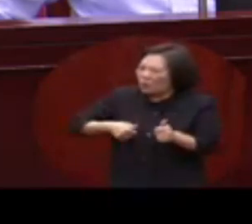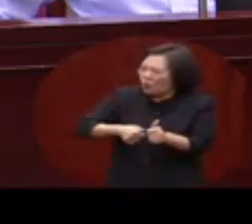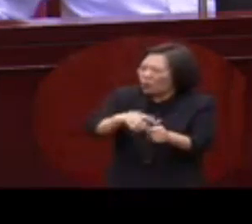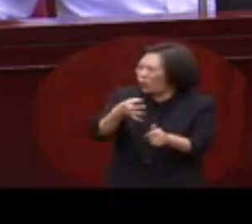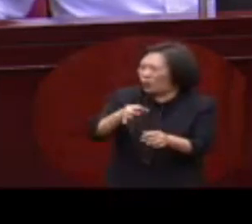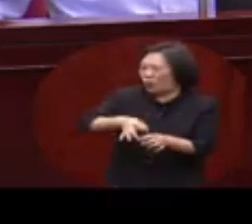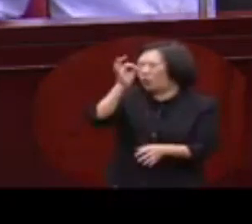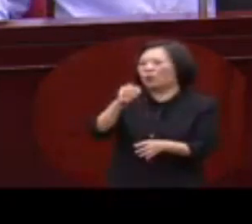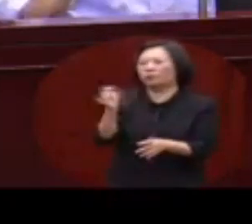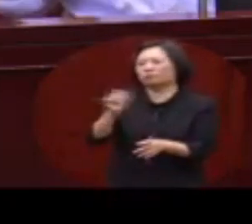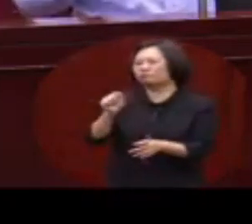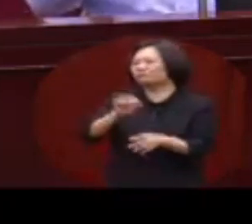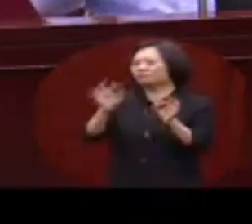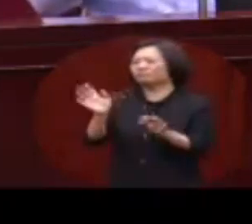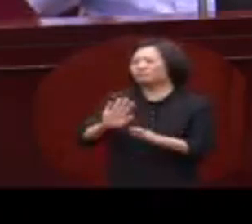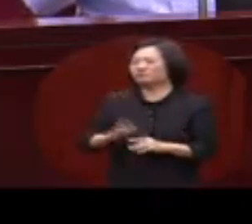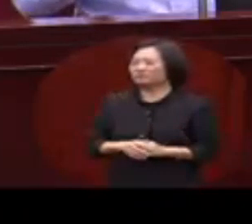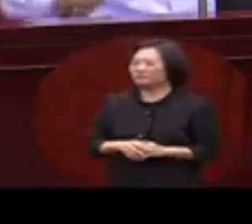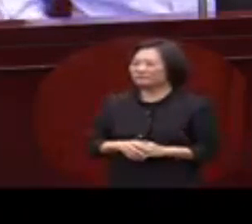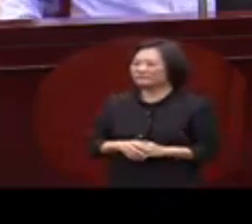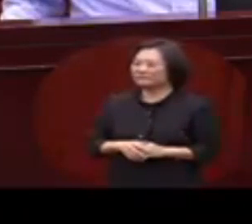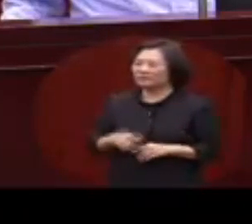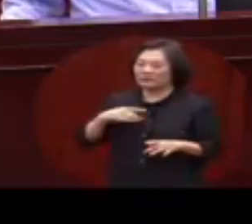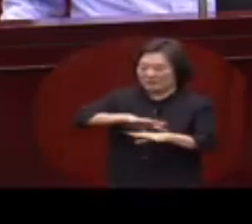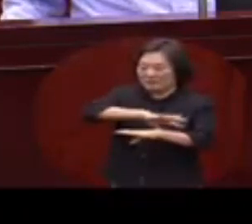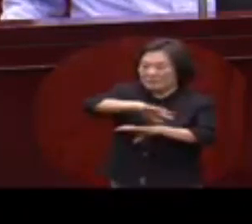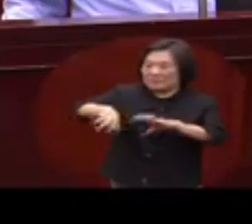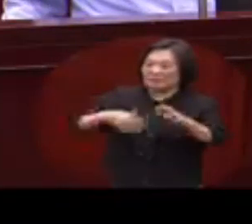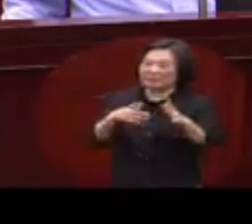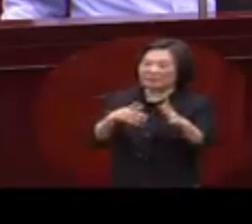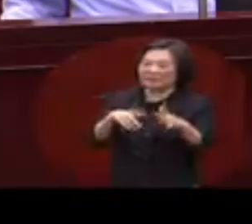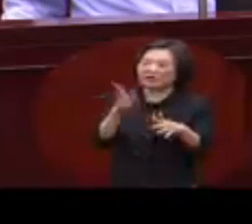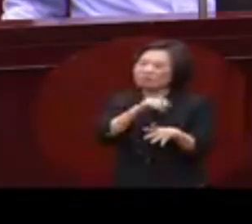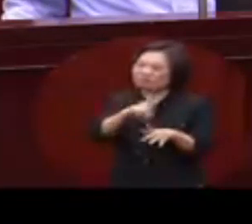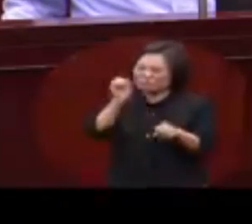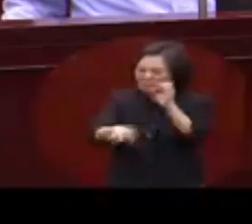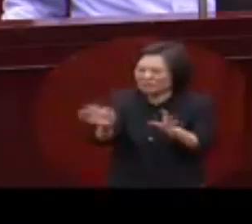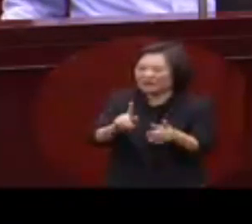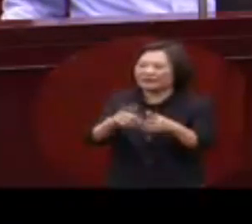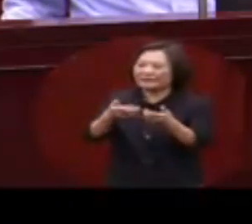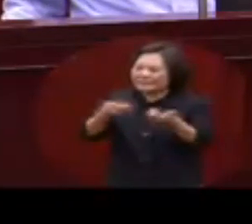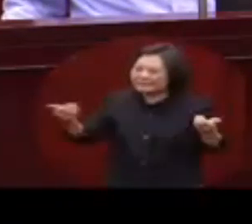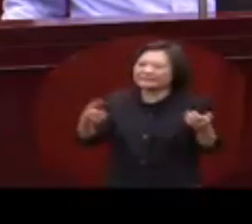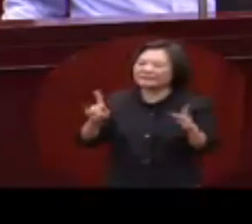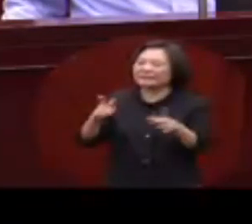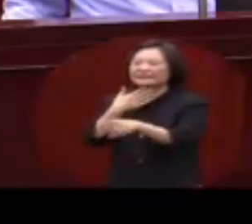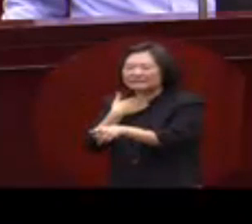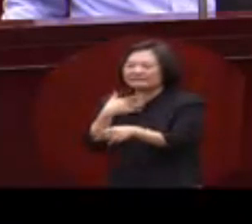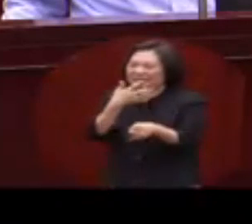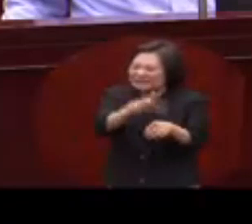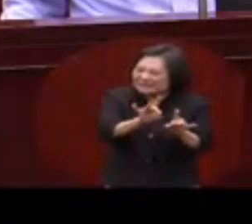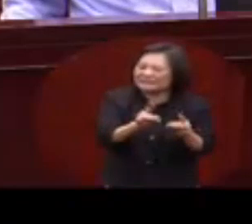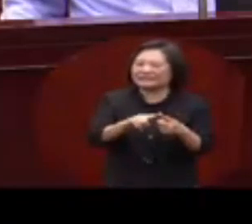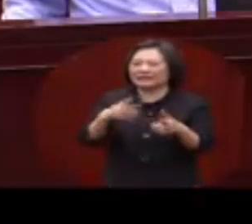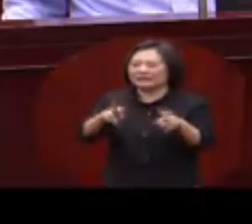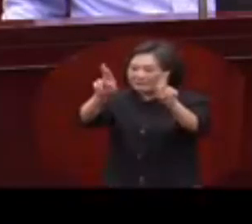3000万。就说如何做软体的改善，包括垃圾不落地的、干湿分离的，这个什么电子